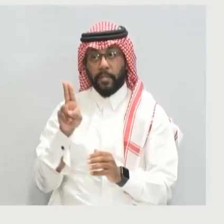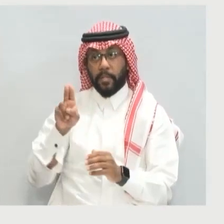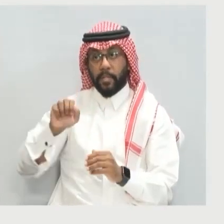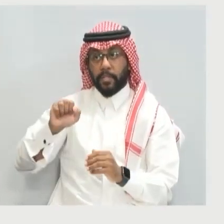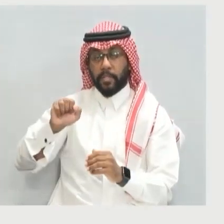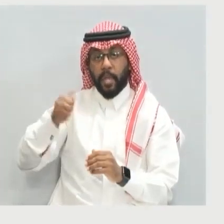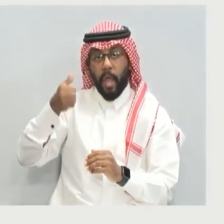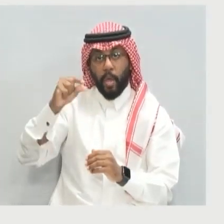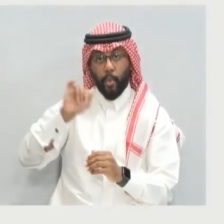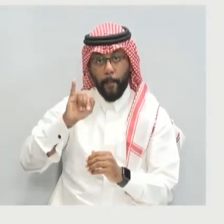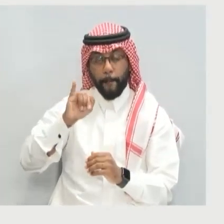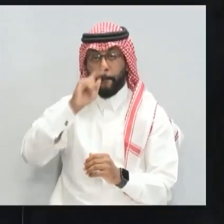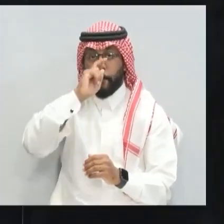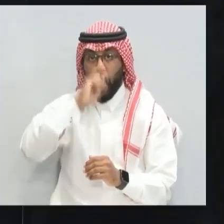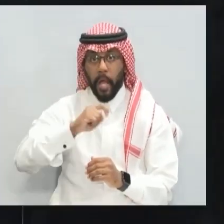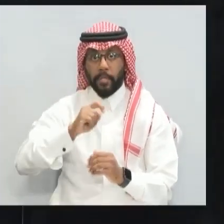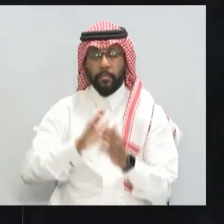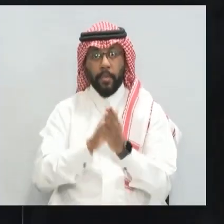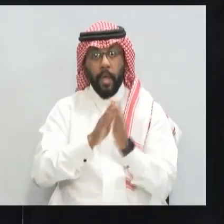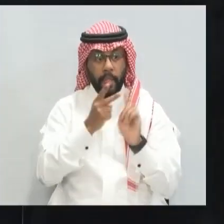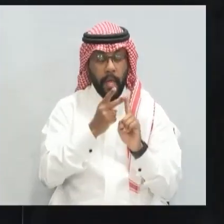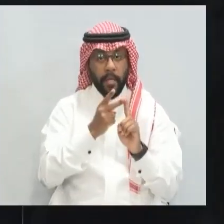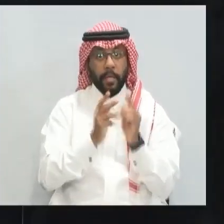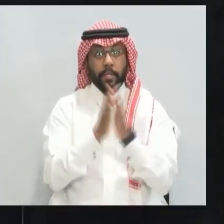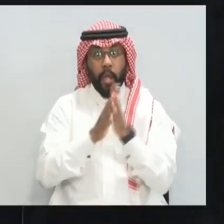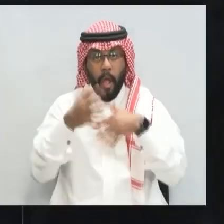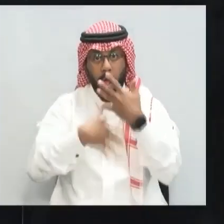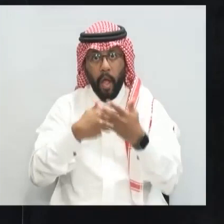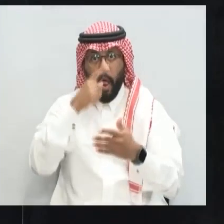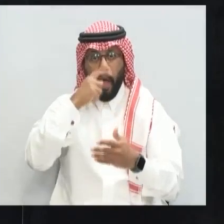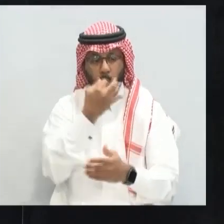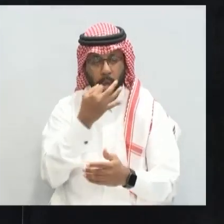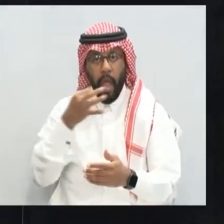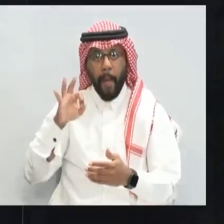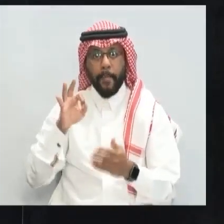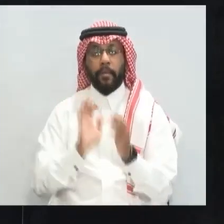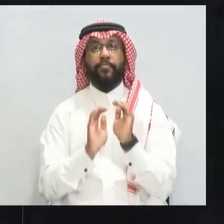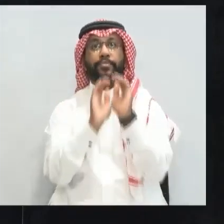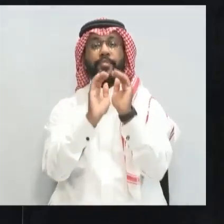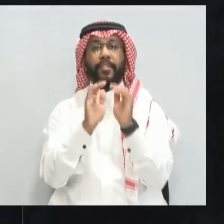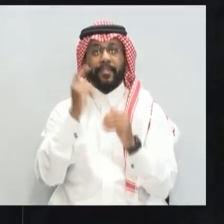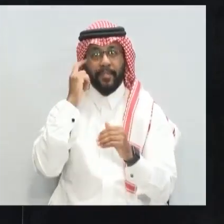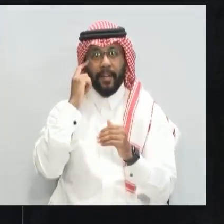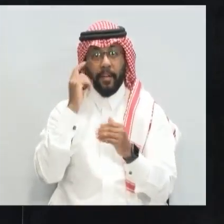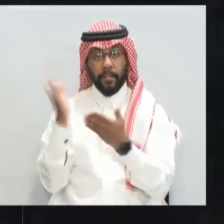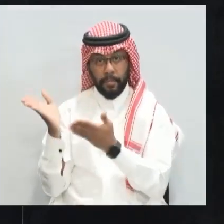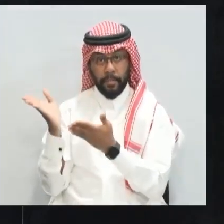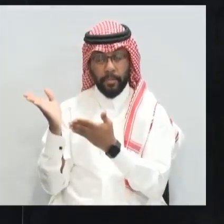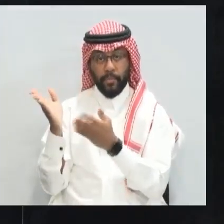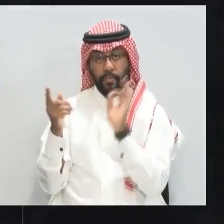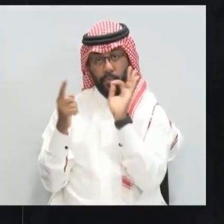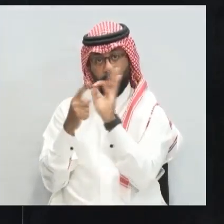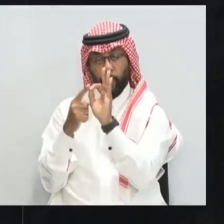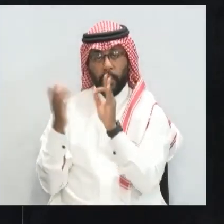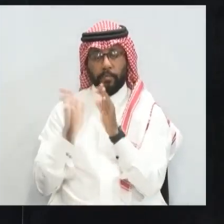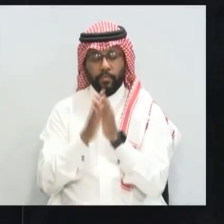ستكون لابد ان تكون كافيه وهو الشرط الثاني من التفاعل المثمر حتى يعطيني التفاعل لكن الطاقه هنا الاساسيه اللي هي طاقه